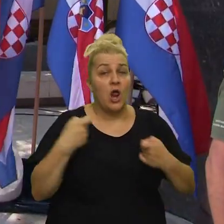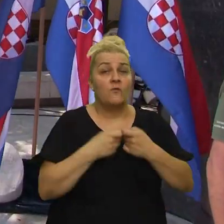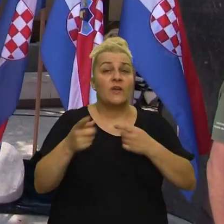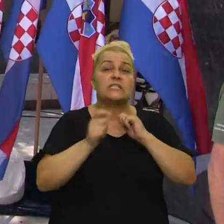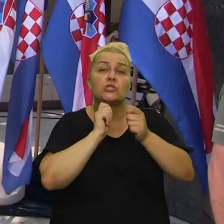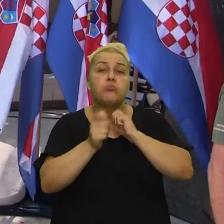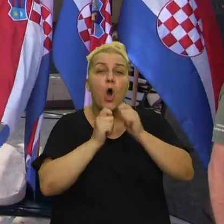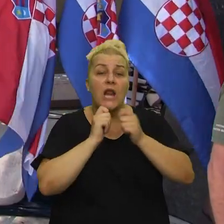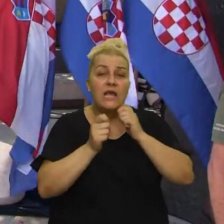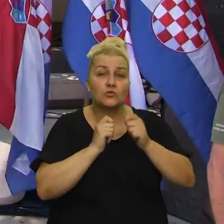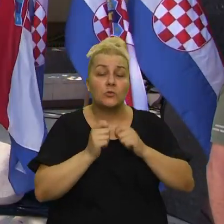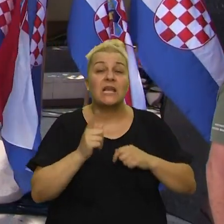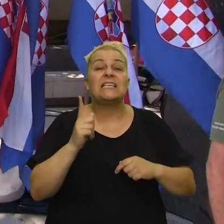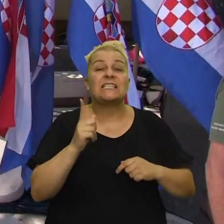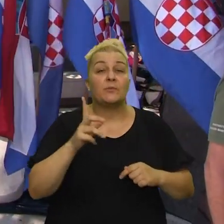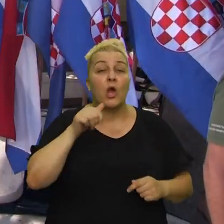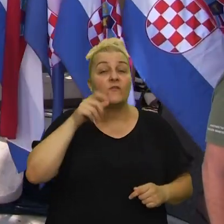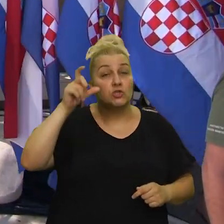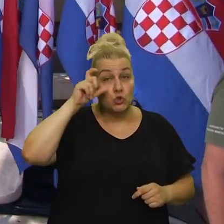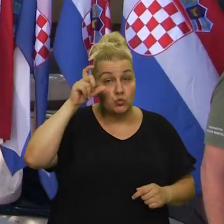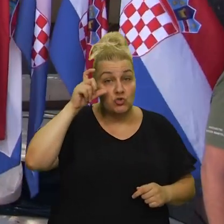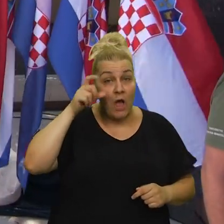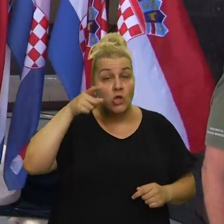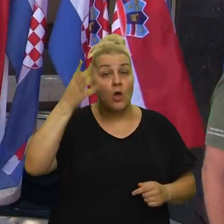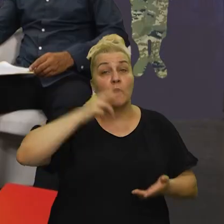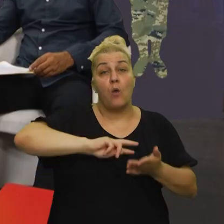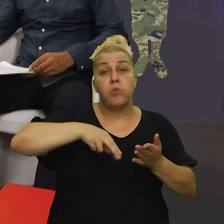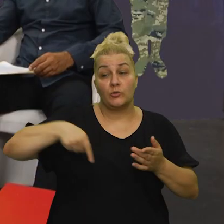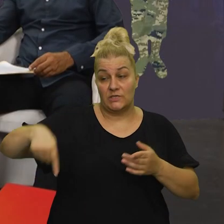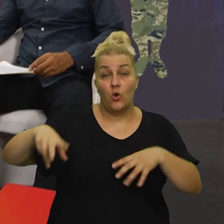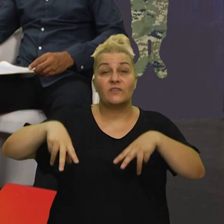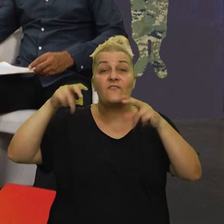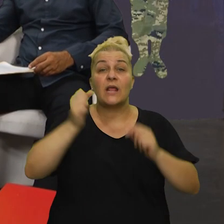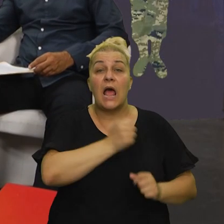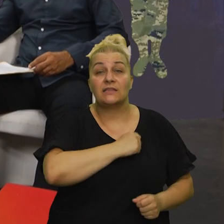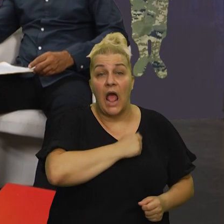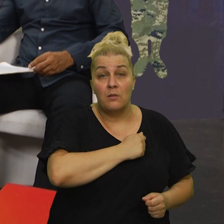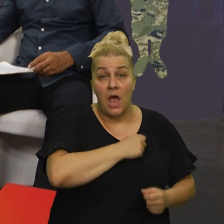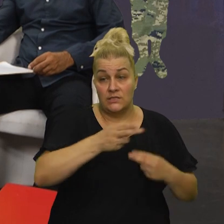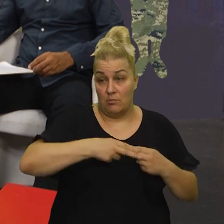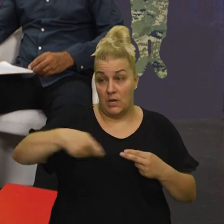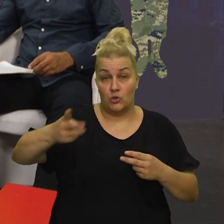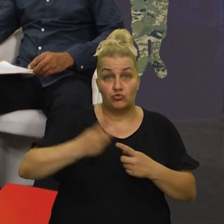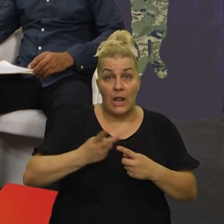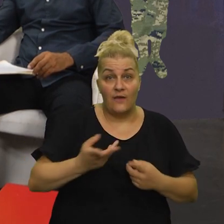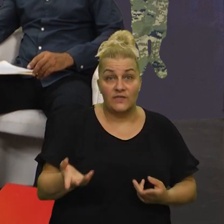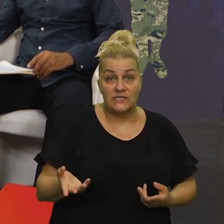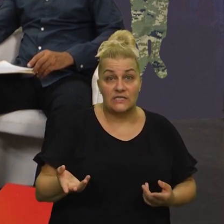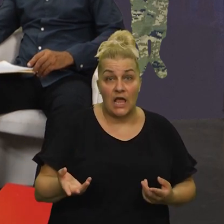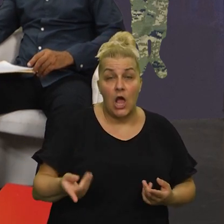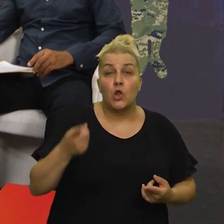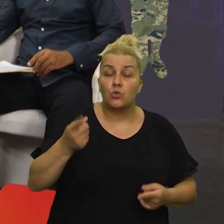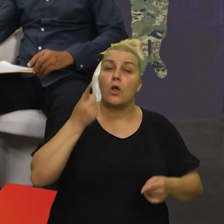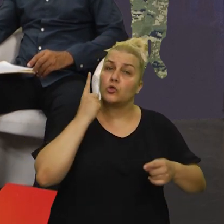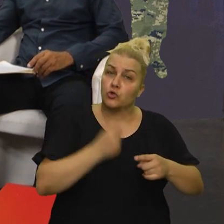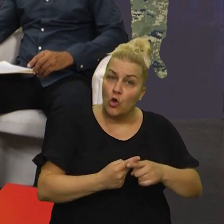sporazum Izetbegović-Tuđman, potpisan ovdje u Vili Dalmacija, par kilometara od naše televizije, kada je